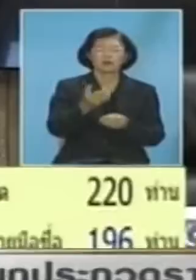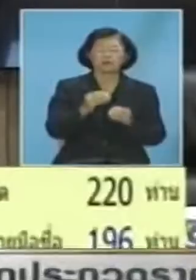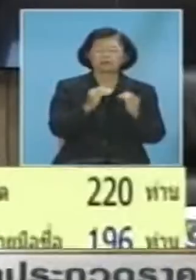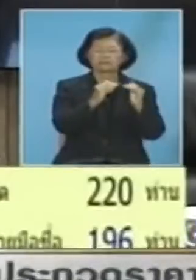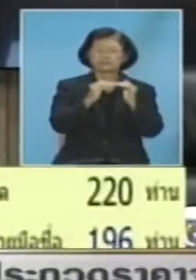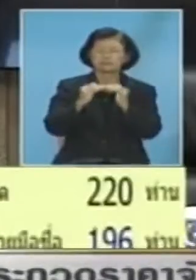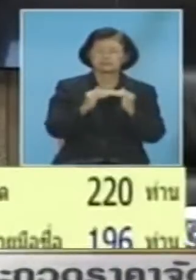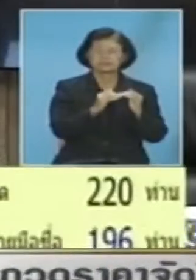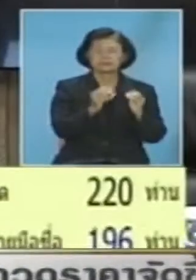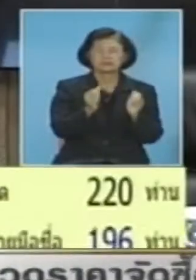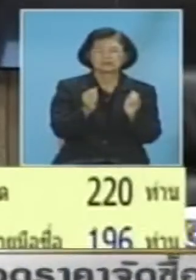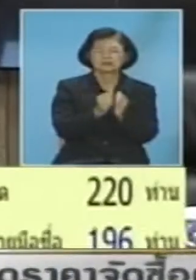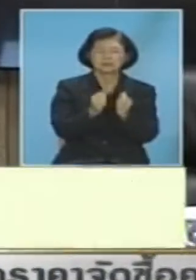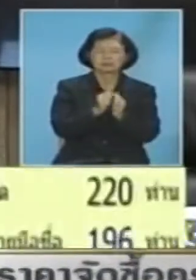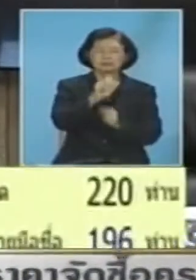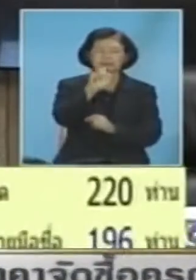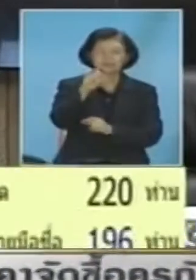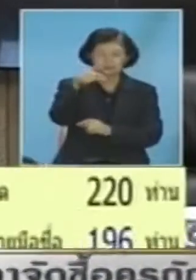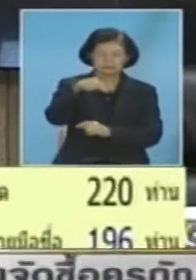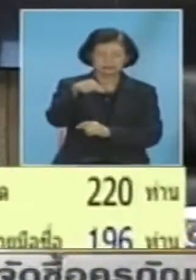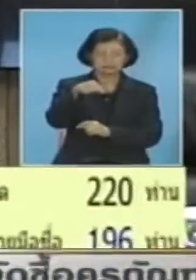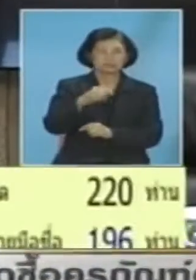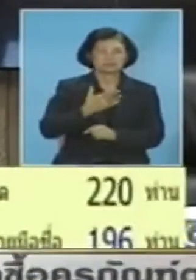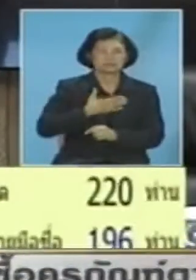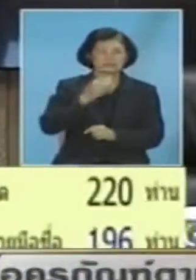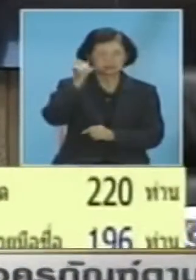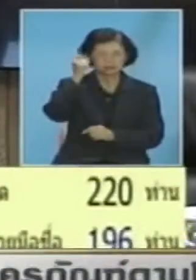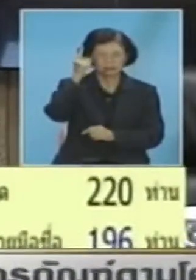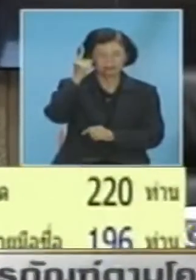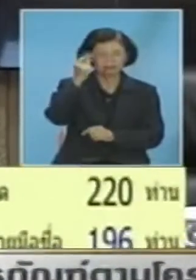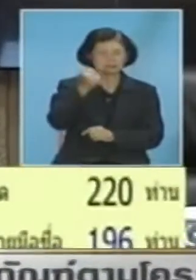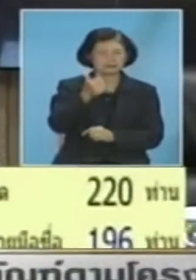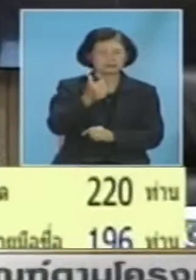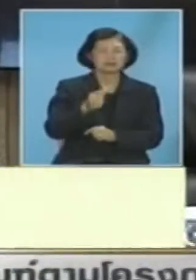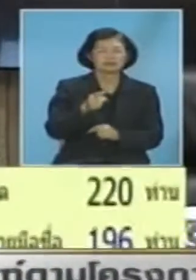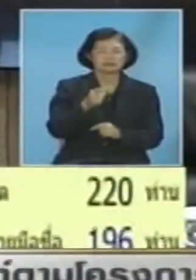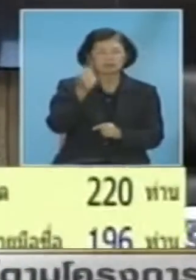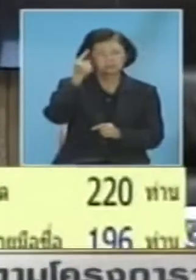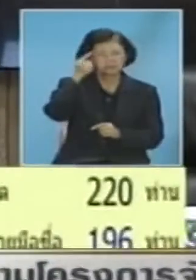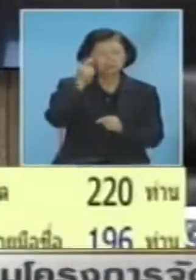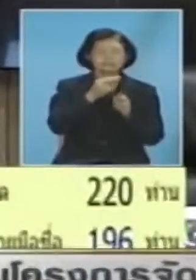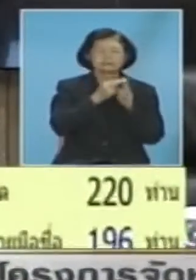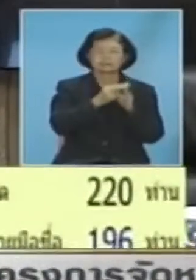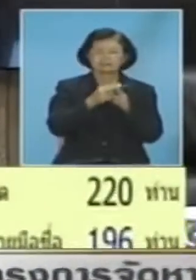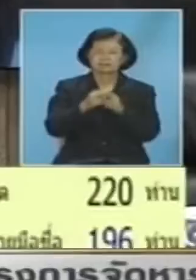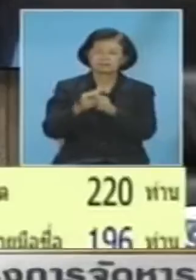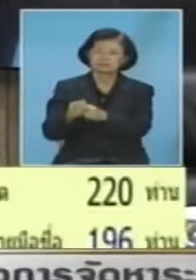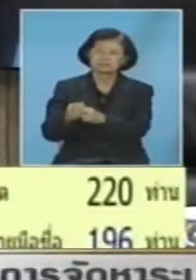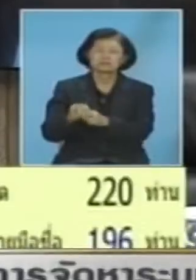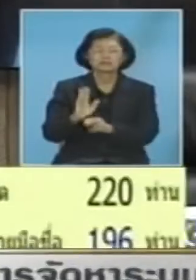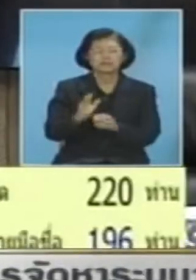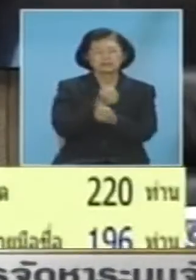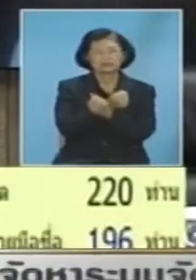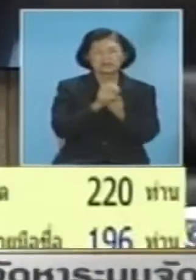มต่อสภาแห่งนี้ค่ะดิฉันเข้าใจดีถึงดุลพินิจที่เป็นเอกสิทธิ์และเป็นอิส